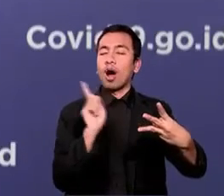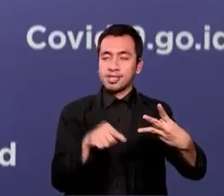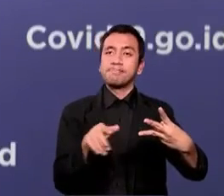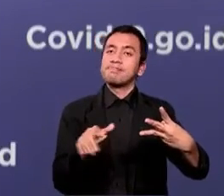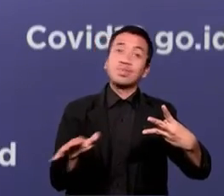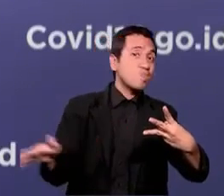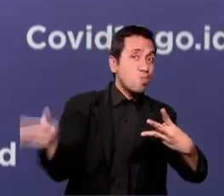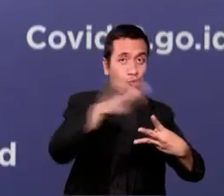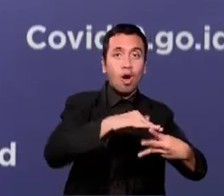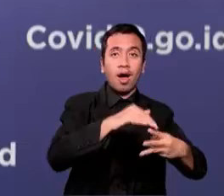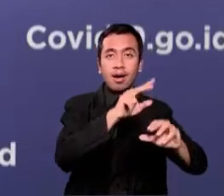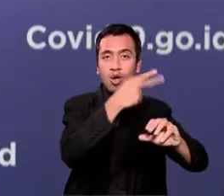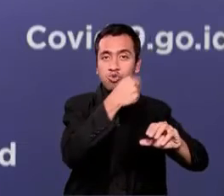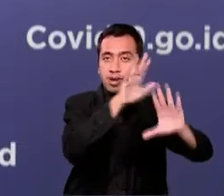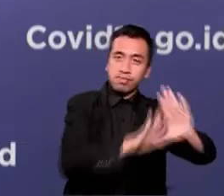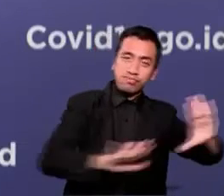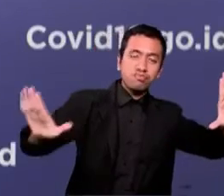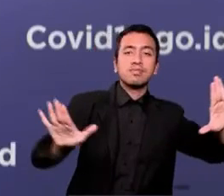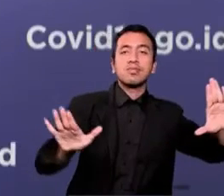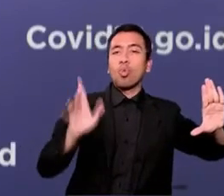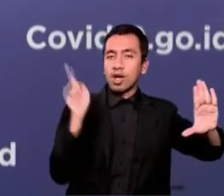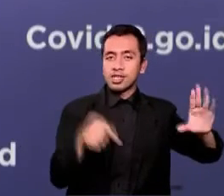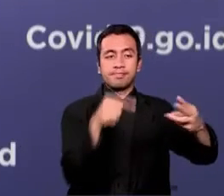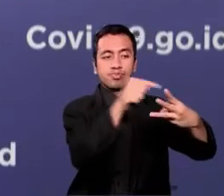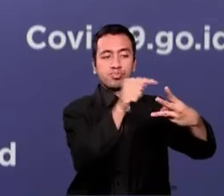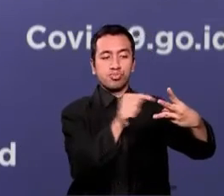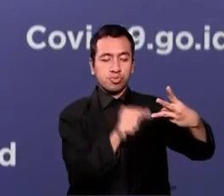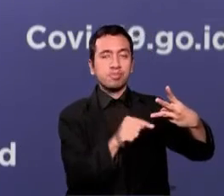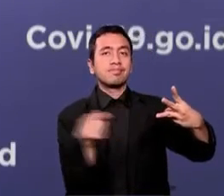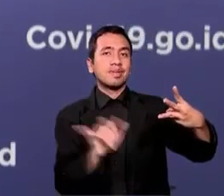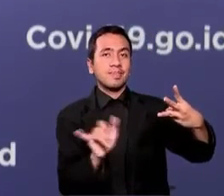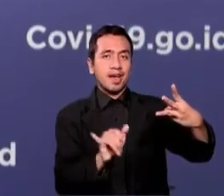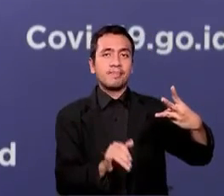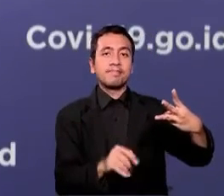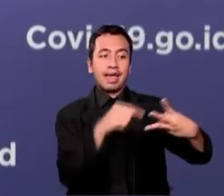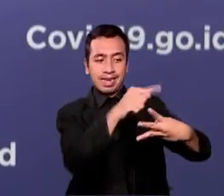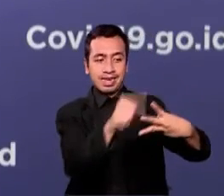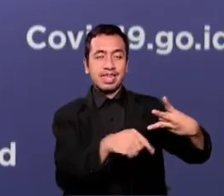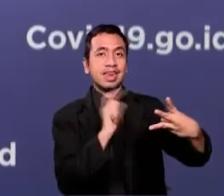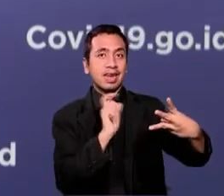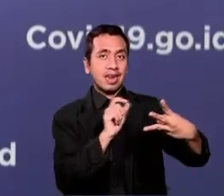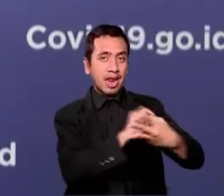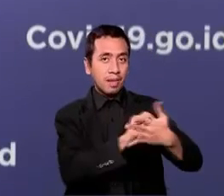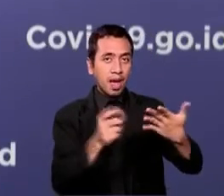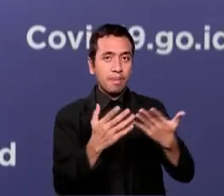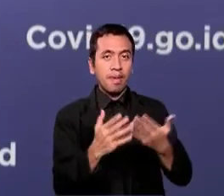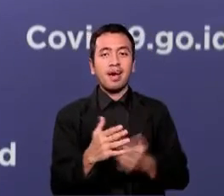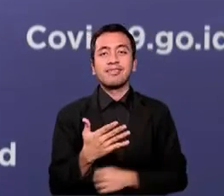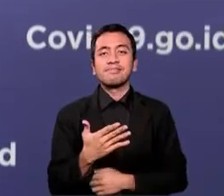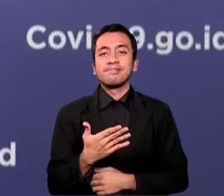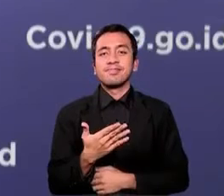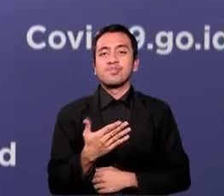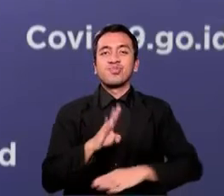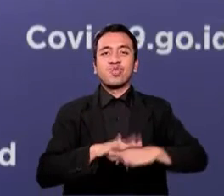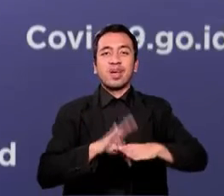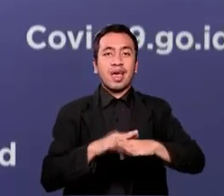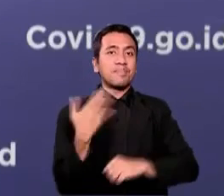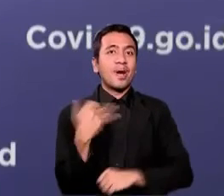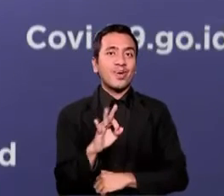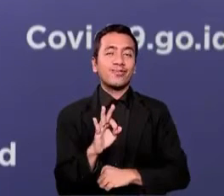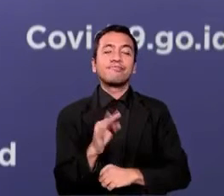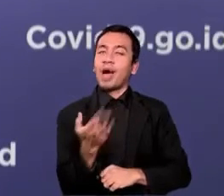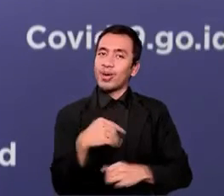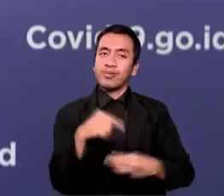Dan inilah yang kemudian kita sebut sebagai kebiasaan yang baru oleh karena itu Mari kita